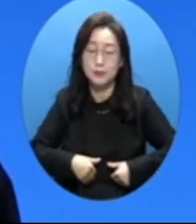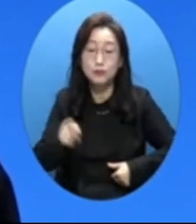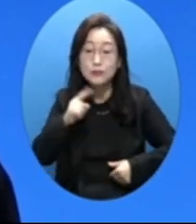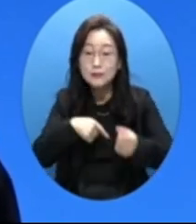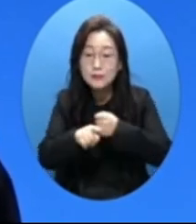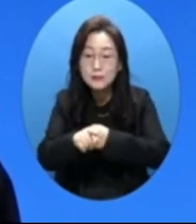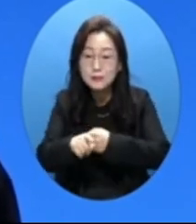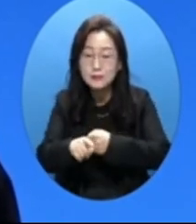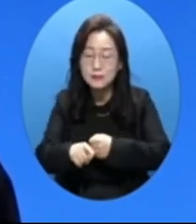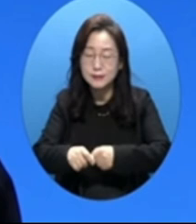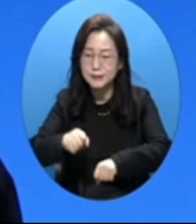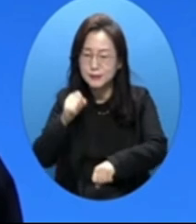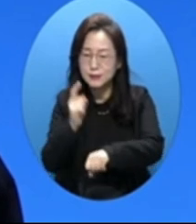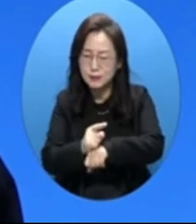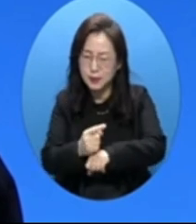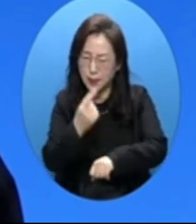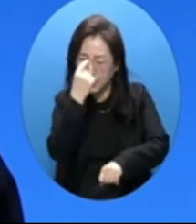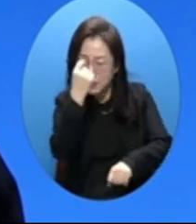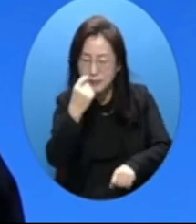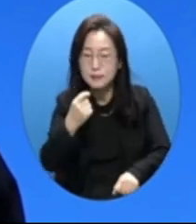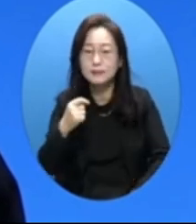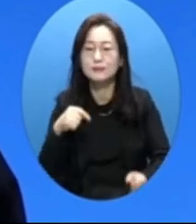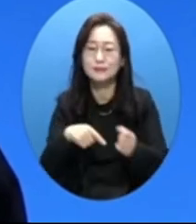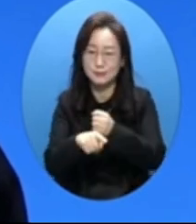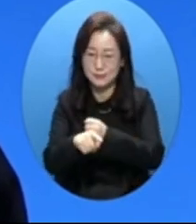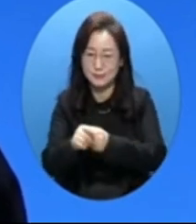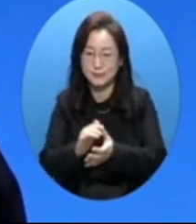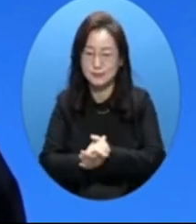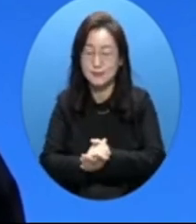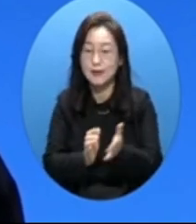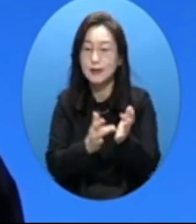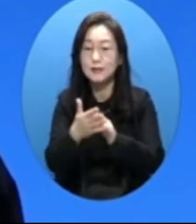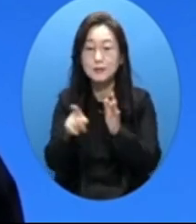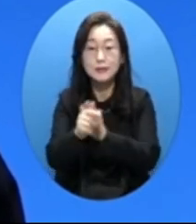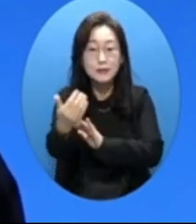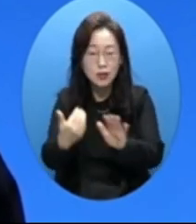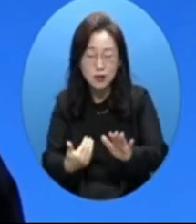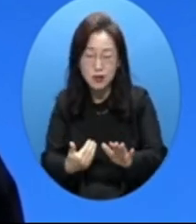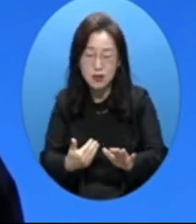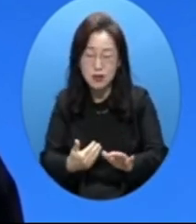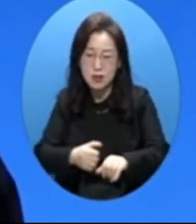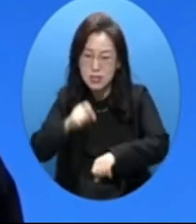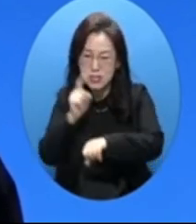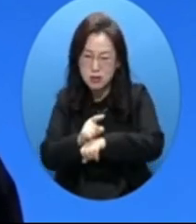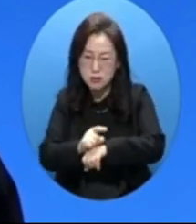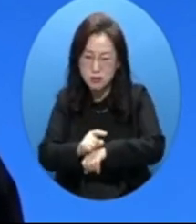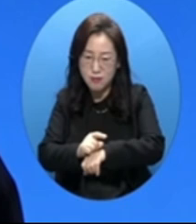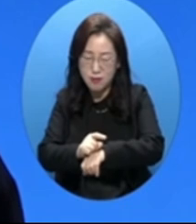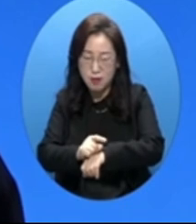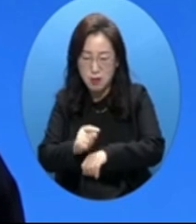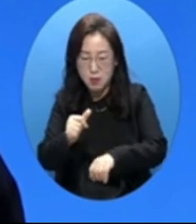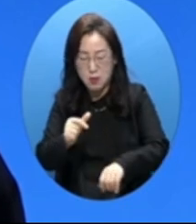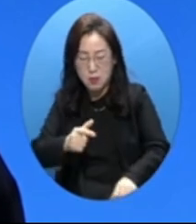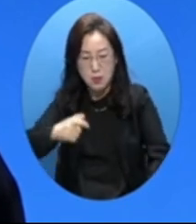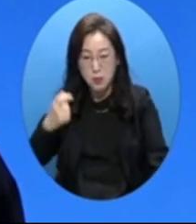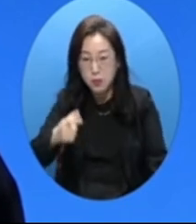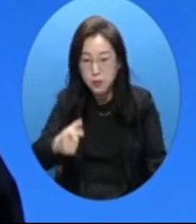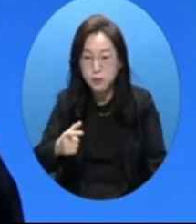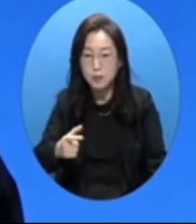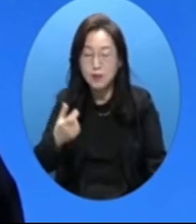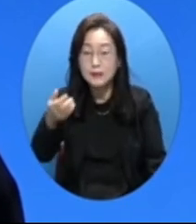거친 성격을 말합니다 예수 믿기 전에는 성격이 좀 거칠고 함부로 한 면이 있었다고 할지라도